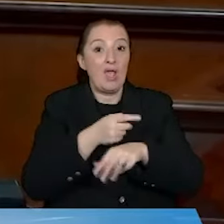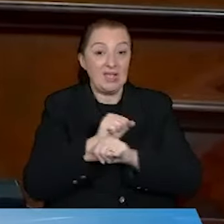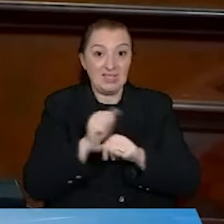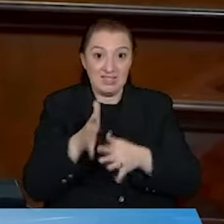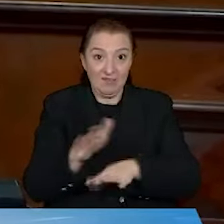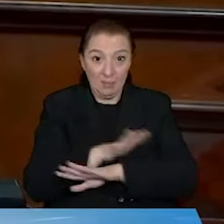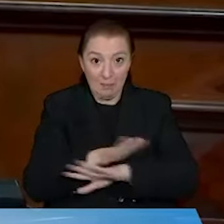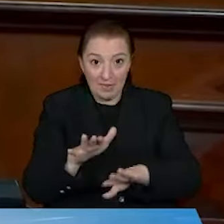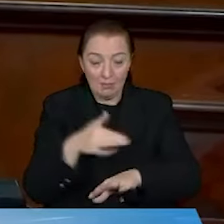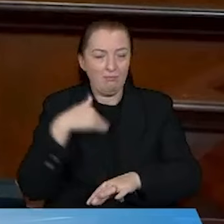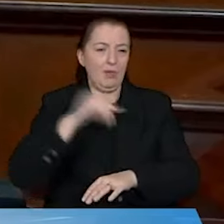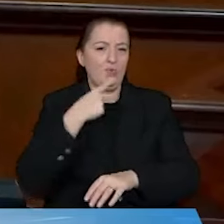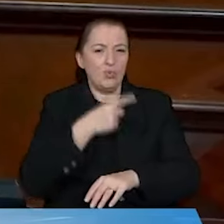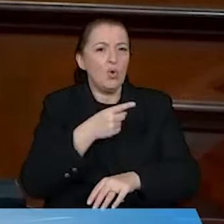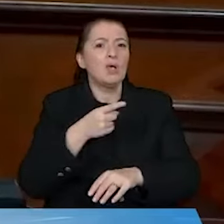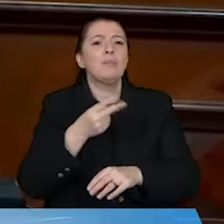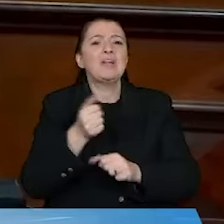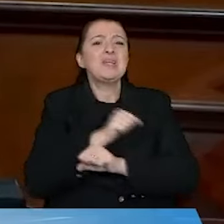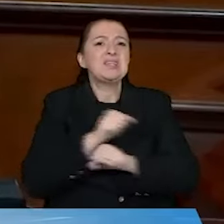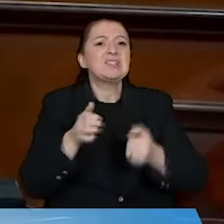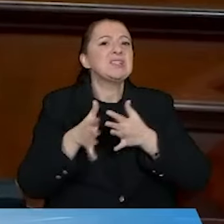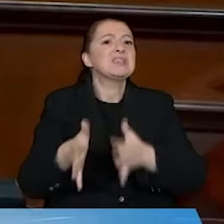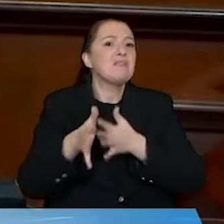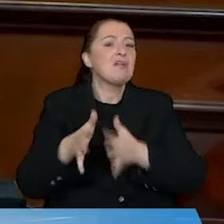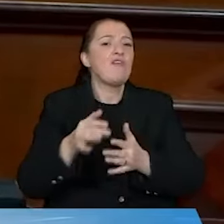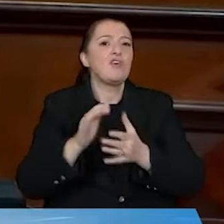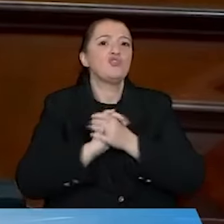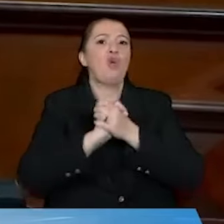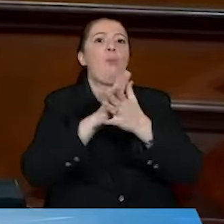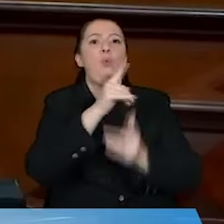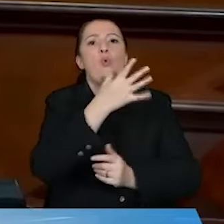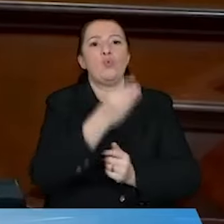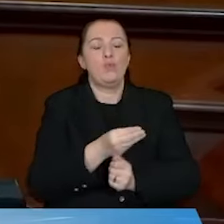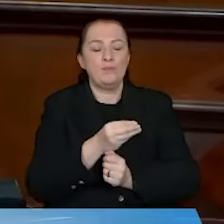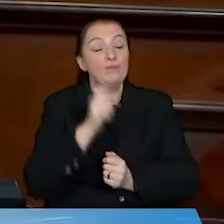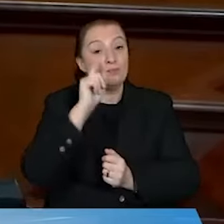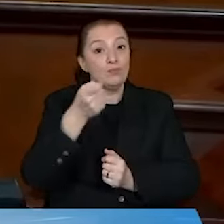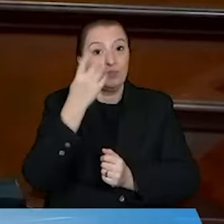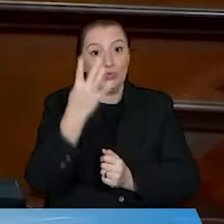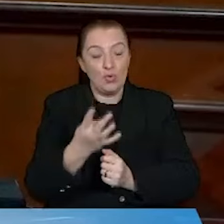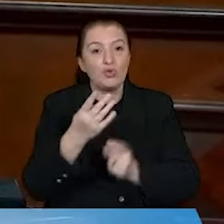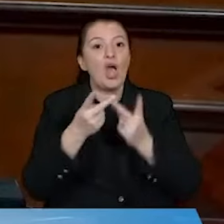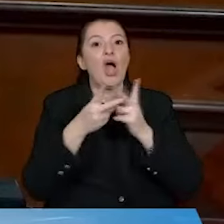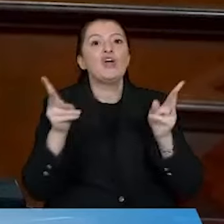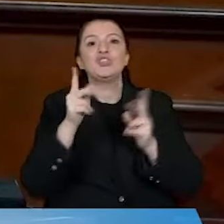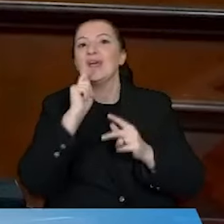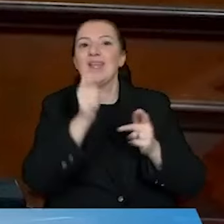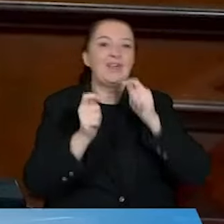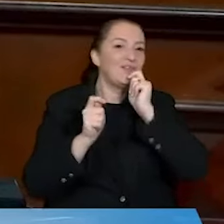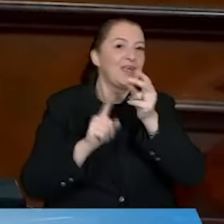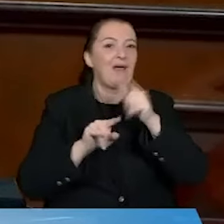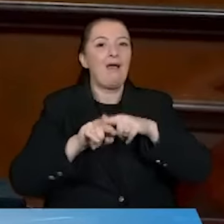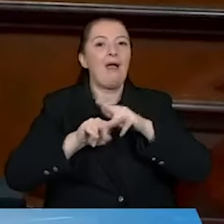diyerek israfın şampiyonu olmak bu olsa gerek. Bulgu 4. Açık ihale ile yapılması gereken işlerin doğrudan temin